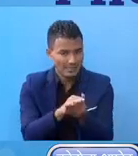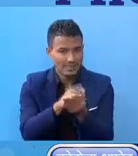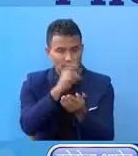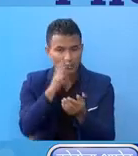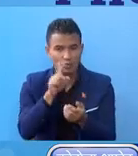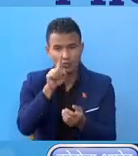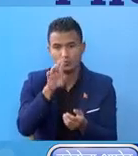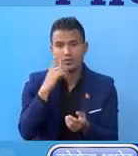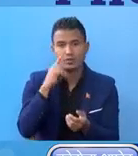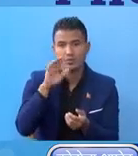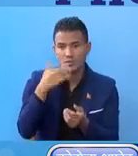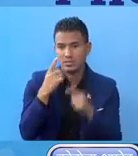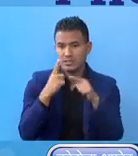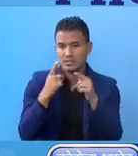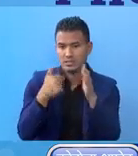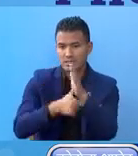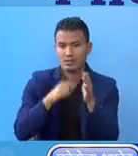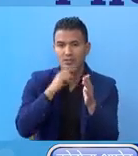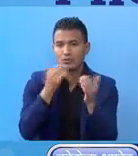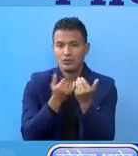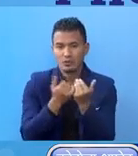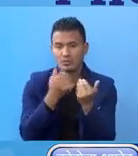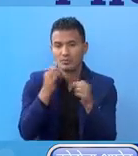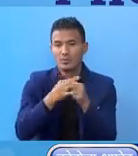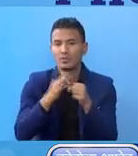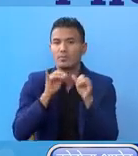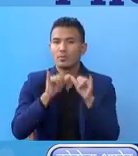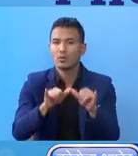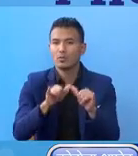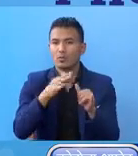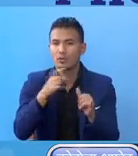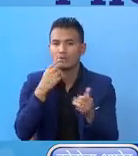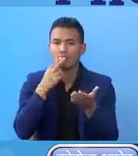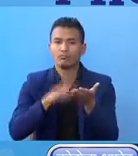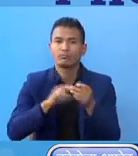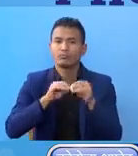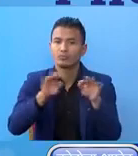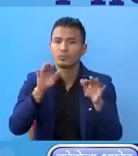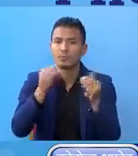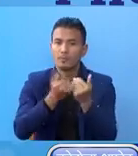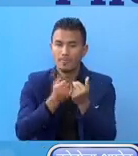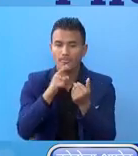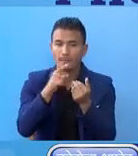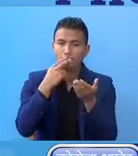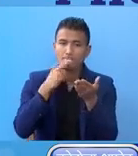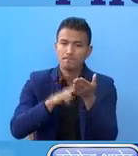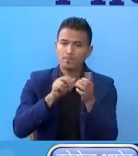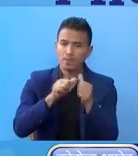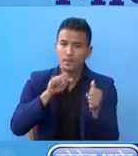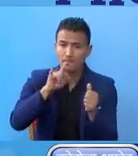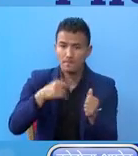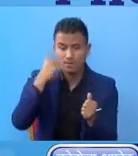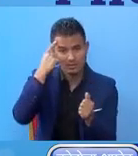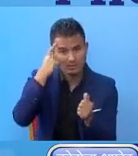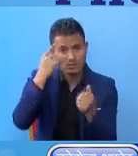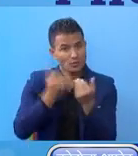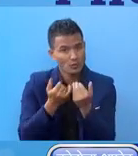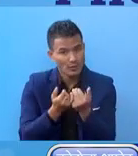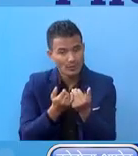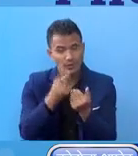र 14 दिनपछि टेस्ट नगरी डिस्चार्ज गर्ने व्यवस्था मिलाउनुको लागि परिपत्र गरिएकोमा सो पत्रलाई पुनः स्मरण